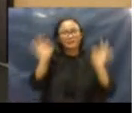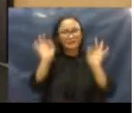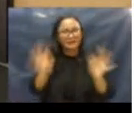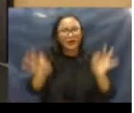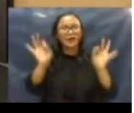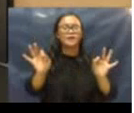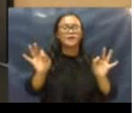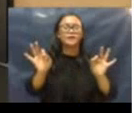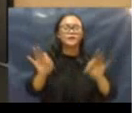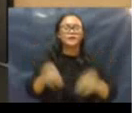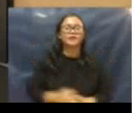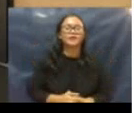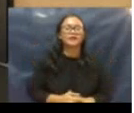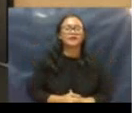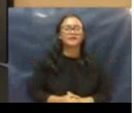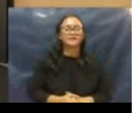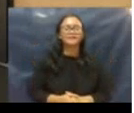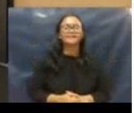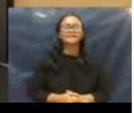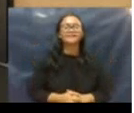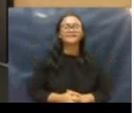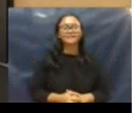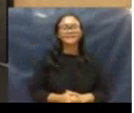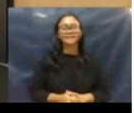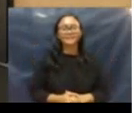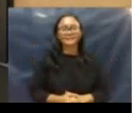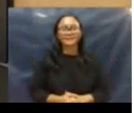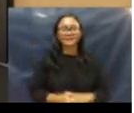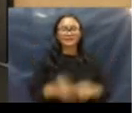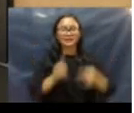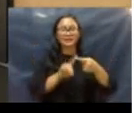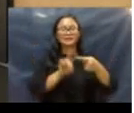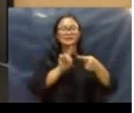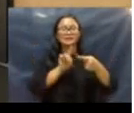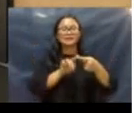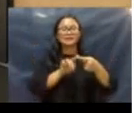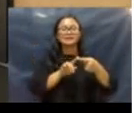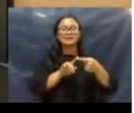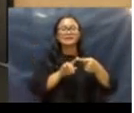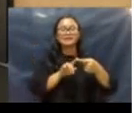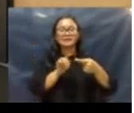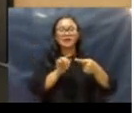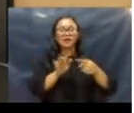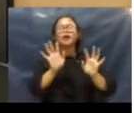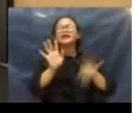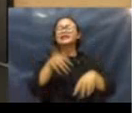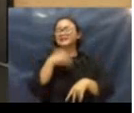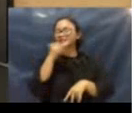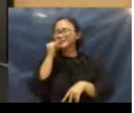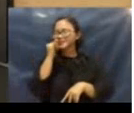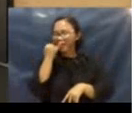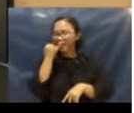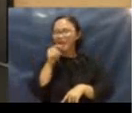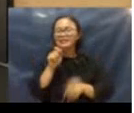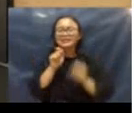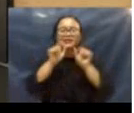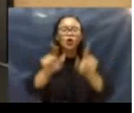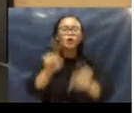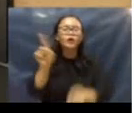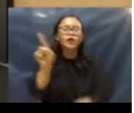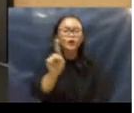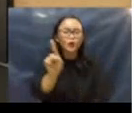akan umumkan. Oke, pemenang yang pertama. Oh iya, saya akan memberikan dulu jawabannya dulu